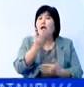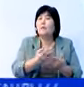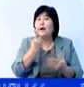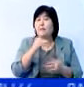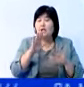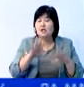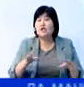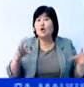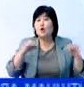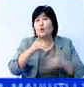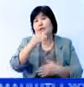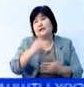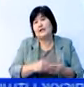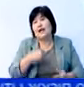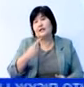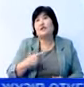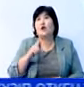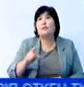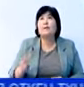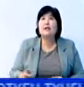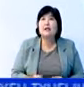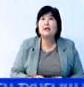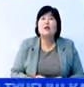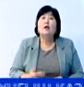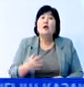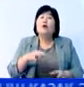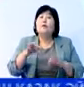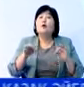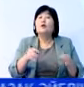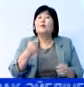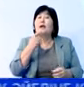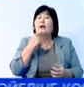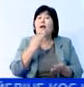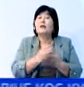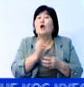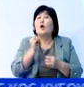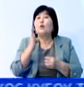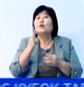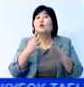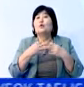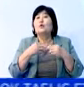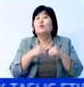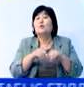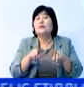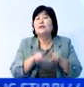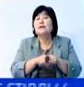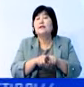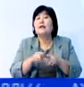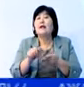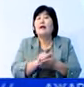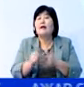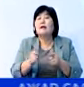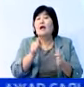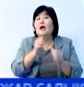жерге топтастырылған, дейді мамандар. Жоба аясында өмірлік қиын жағдайда қалған 14 отбасының кейстер әзірленді.